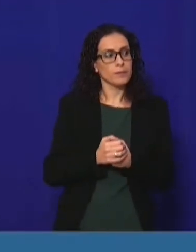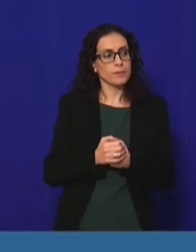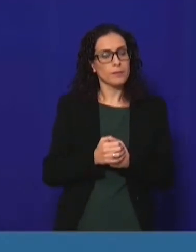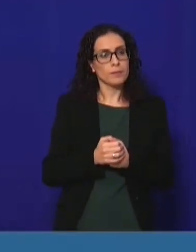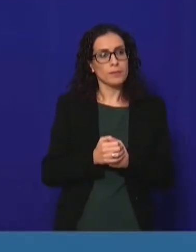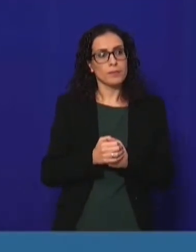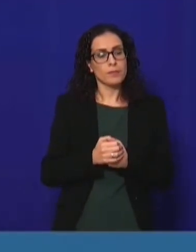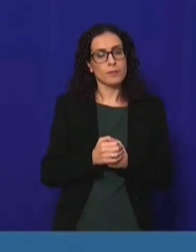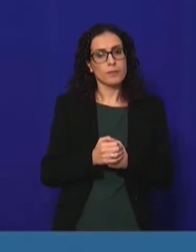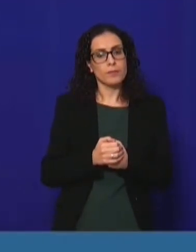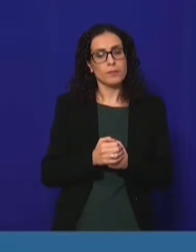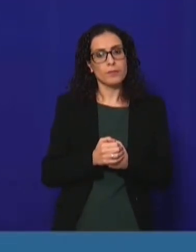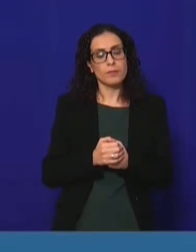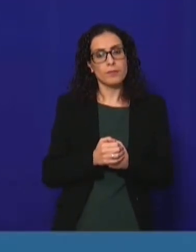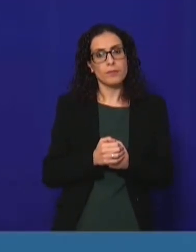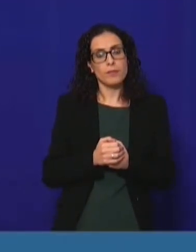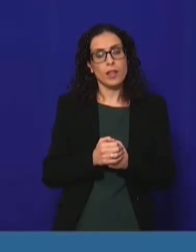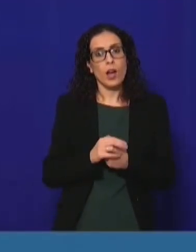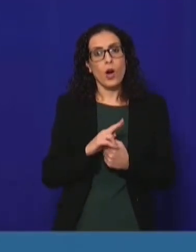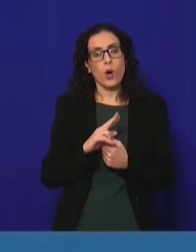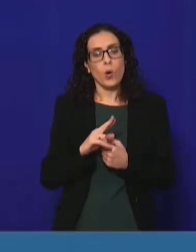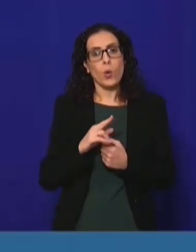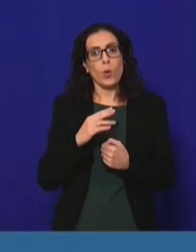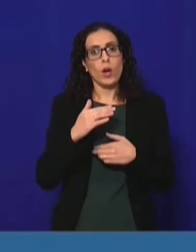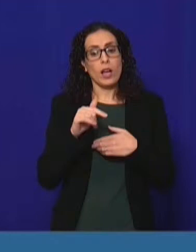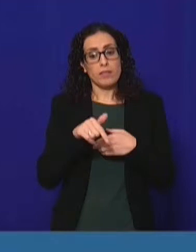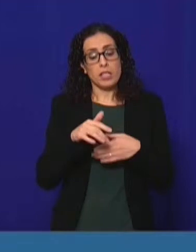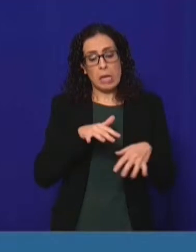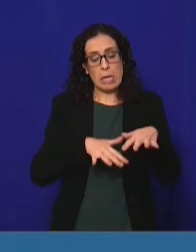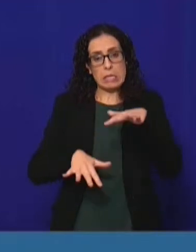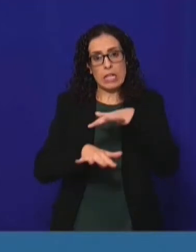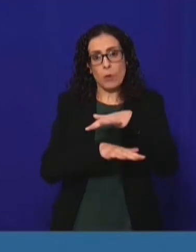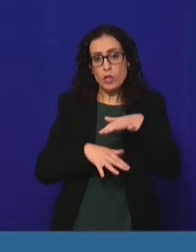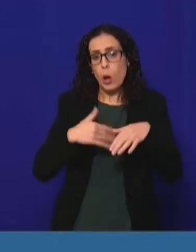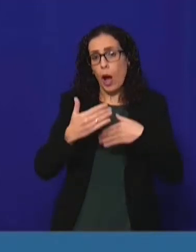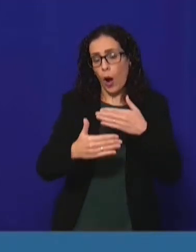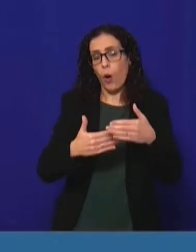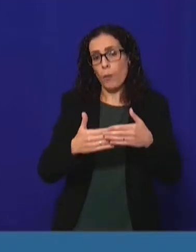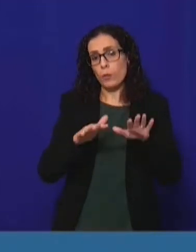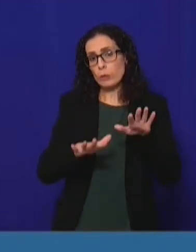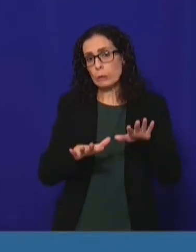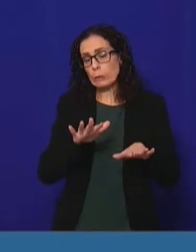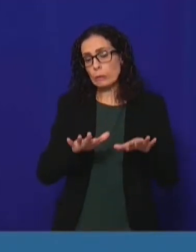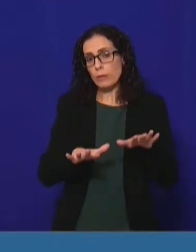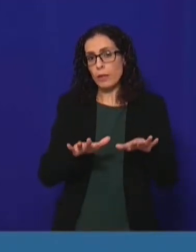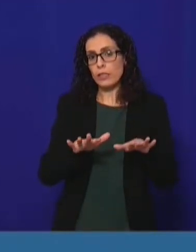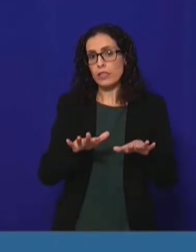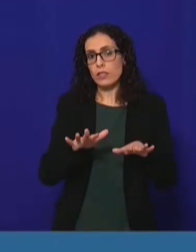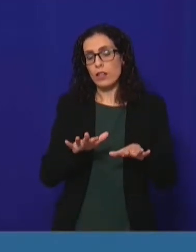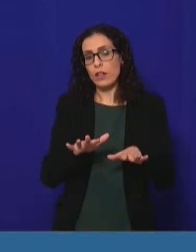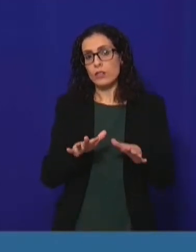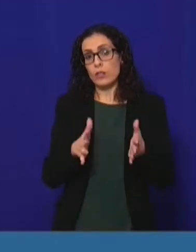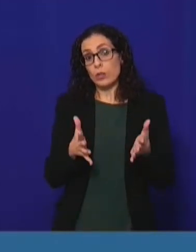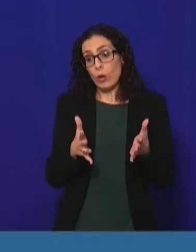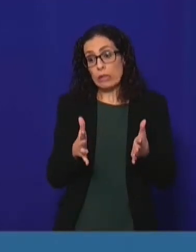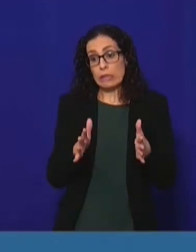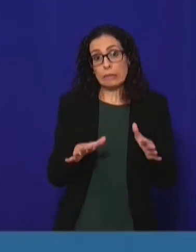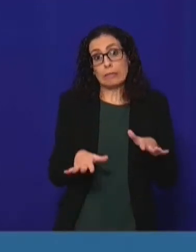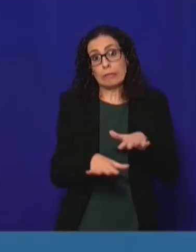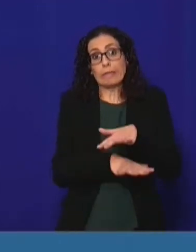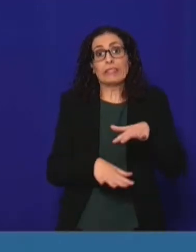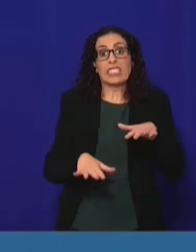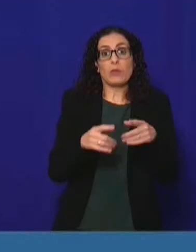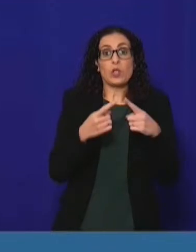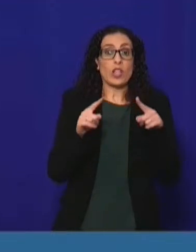Bħalmet sa meta ħanibqgħu għaddejjin din is-sitwazzjoni jiddependi ħafna fuq diversi ċirkustanzi